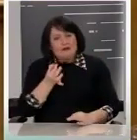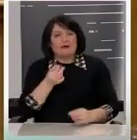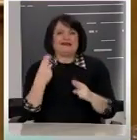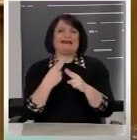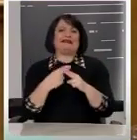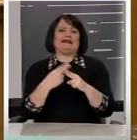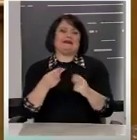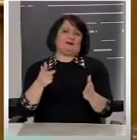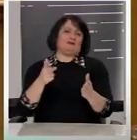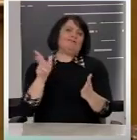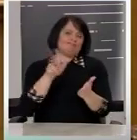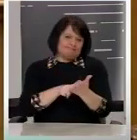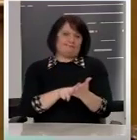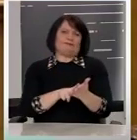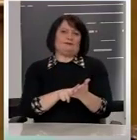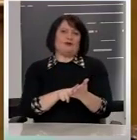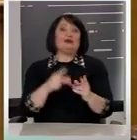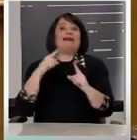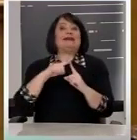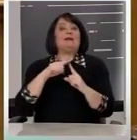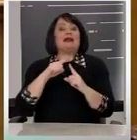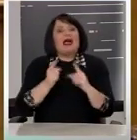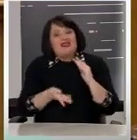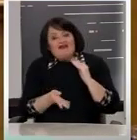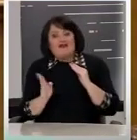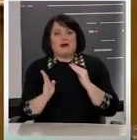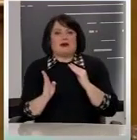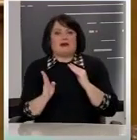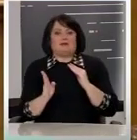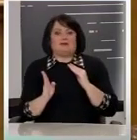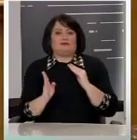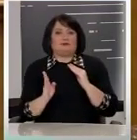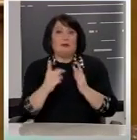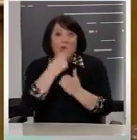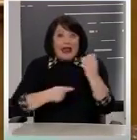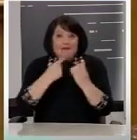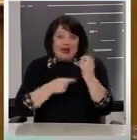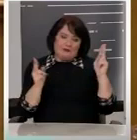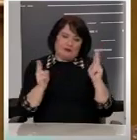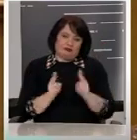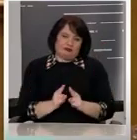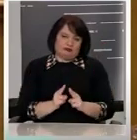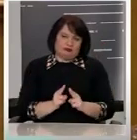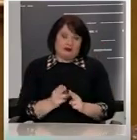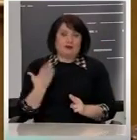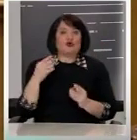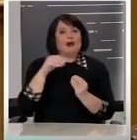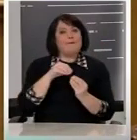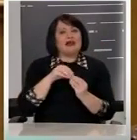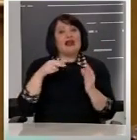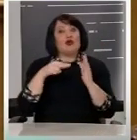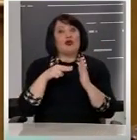τυπικά της εξόδου της Ελλάδας από τη διαδικασία υπερβολικού ελλείμματος, στην οποία εισήλθε τον Απρίλιο